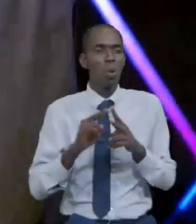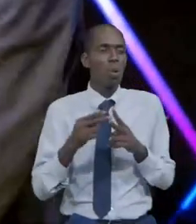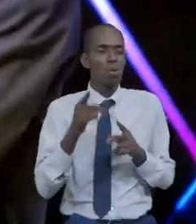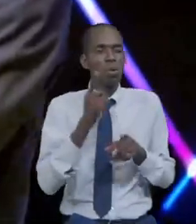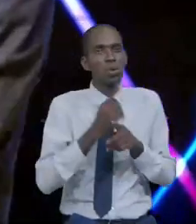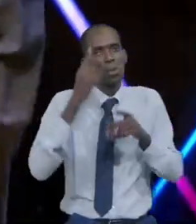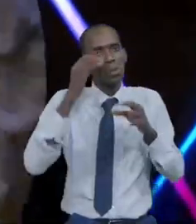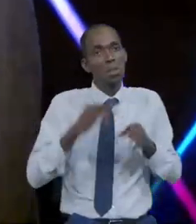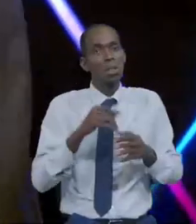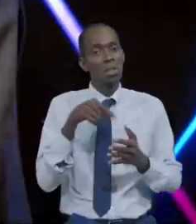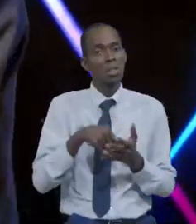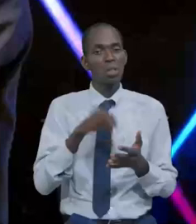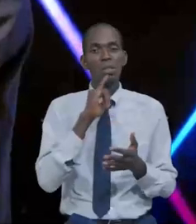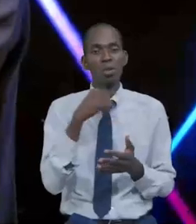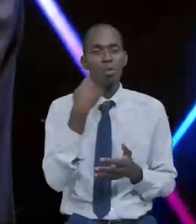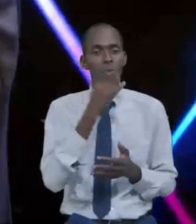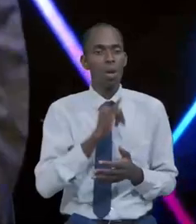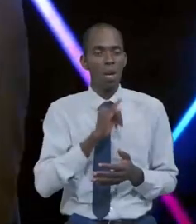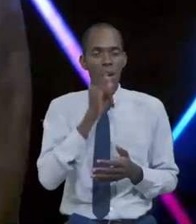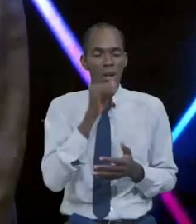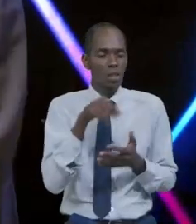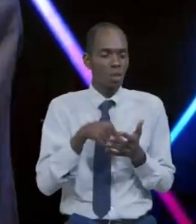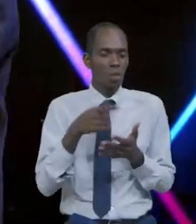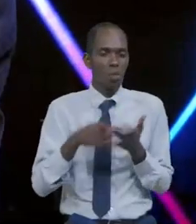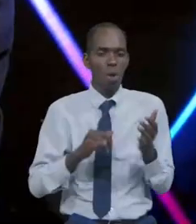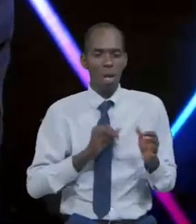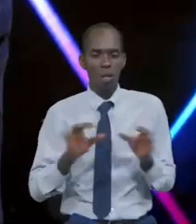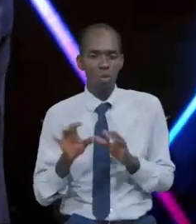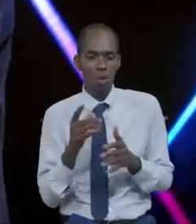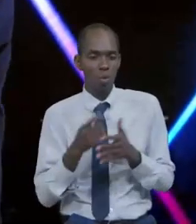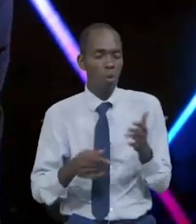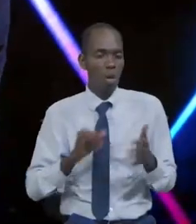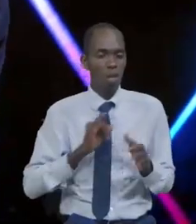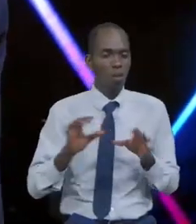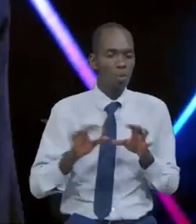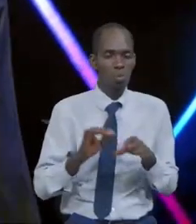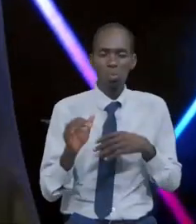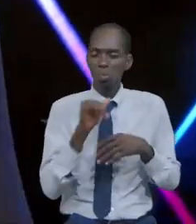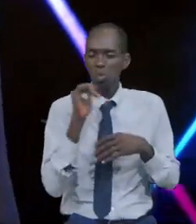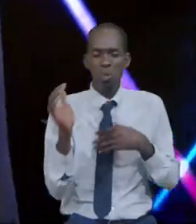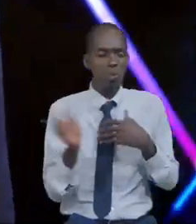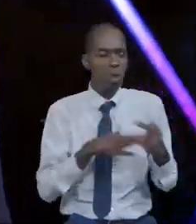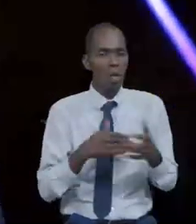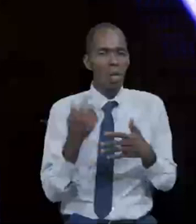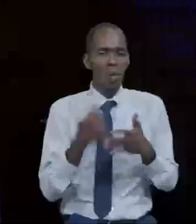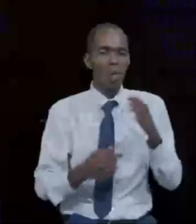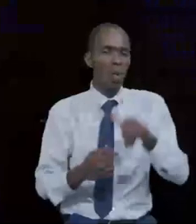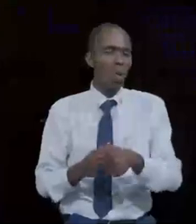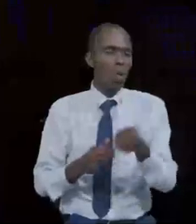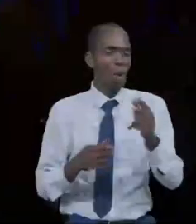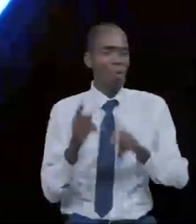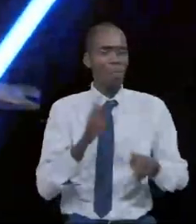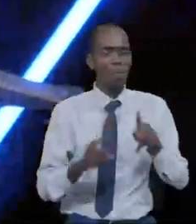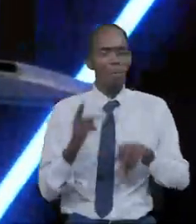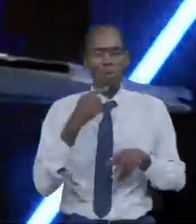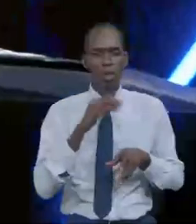objectifs? C'est ce que celui que je suis, ce que je fais, je le fais. Peu importe ce que les autres pensent, peu importe les gens qui